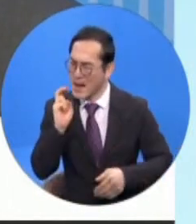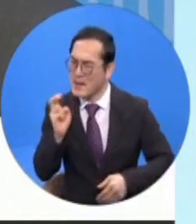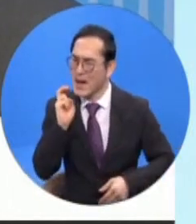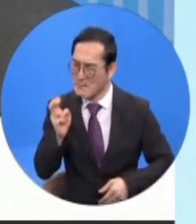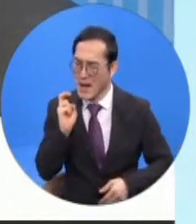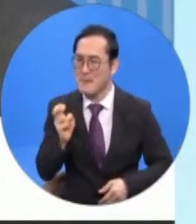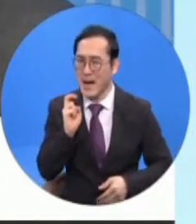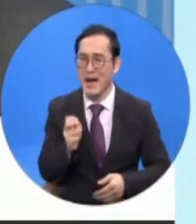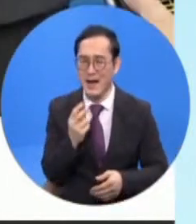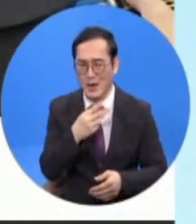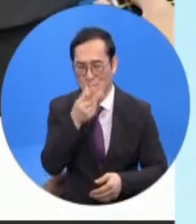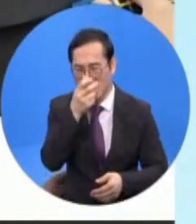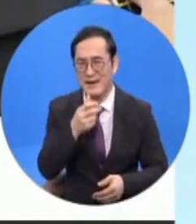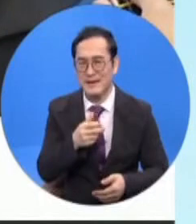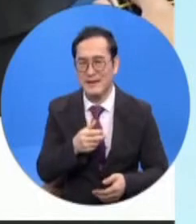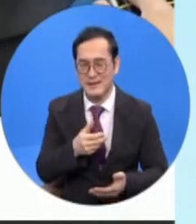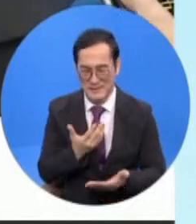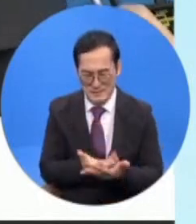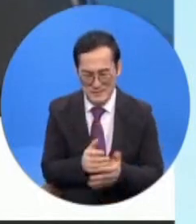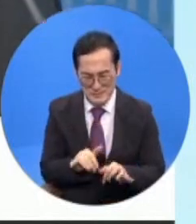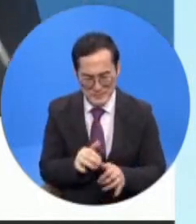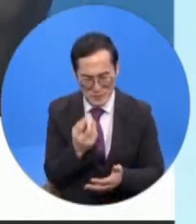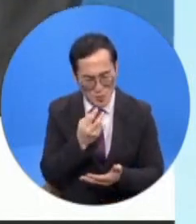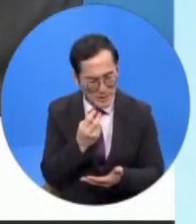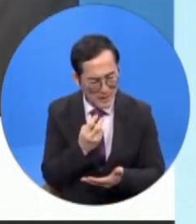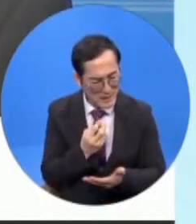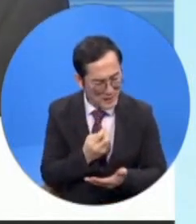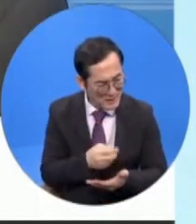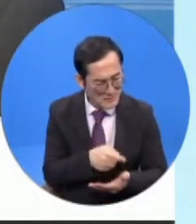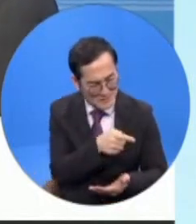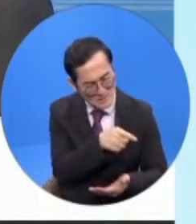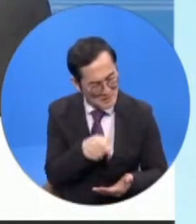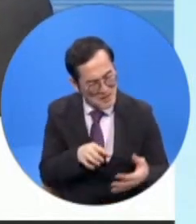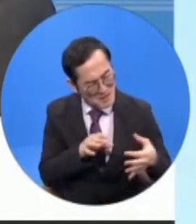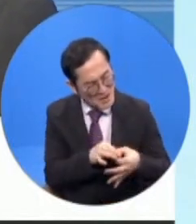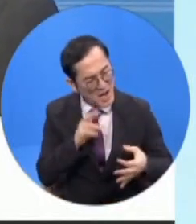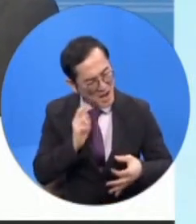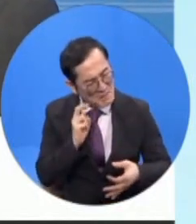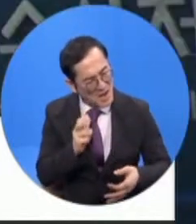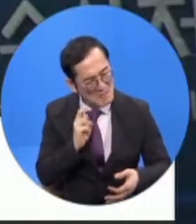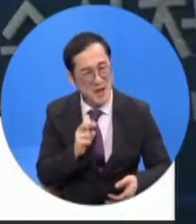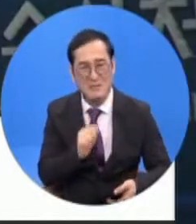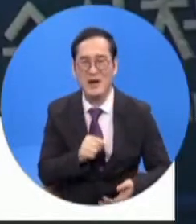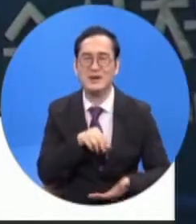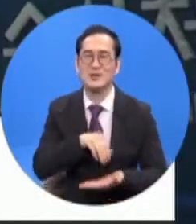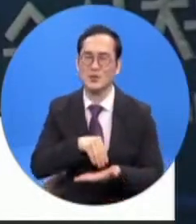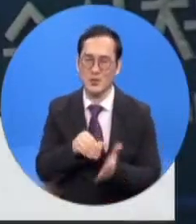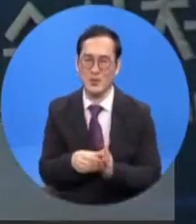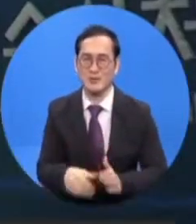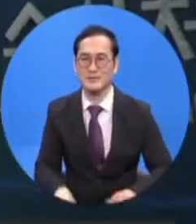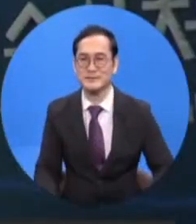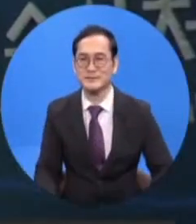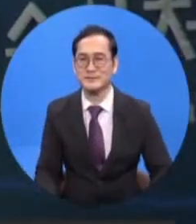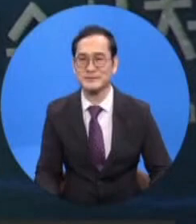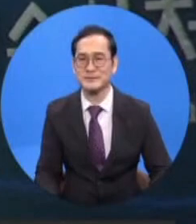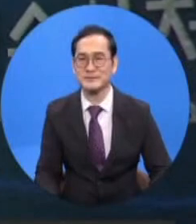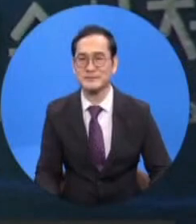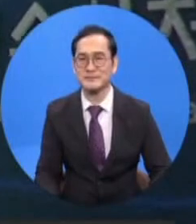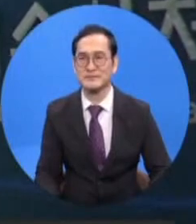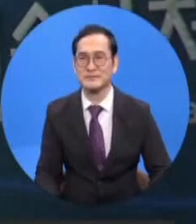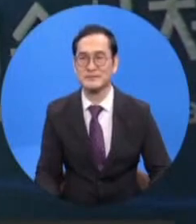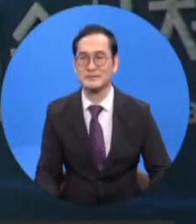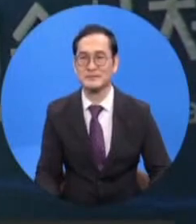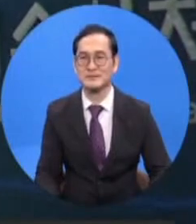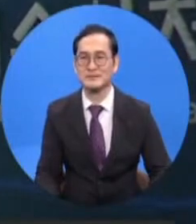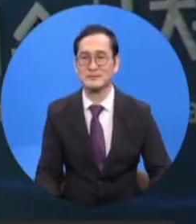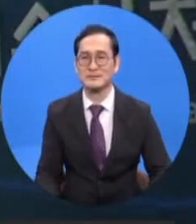갔는데 그 단계에서 더 이상 나온 게 없는 것 같읍니다 4 일단 검찰에서 고수 처로 자료를 얻길 때는 그 거였죠 손 준 송